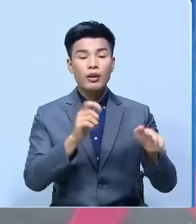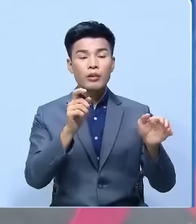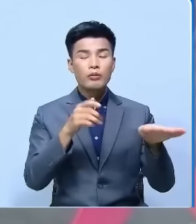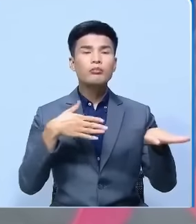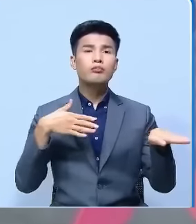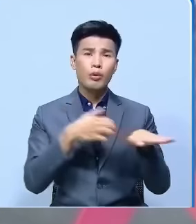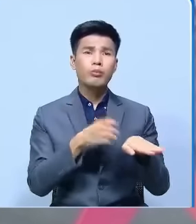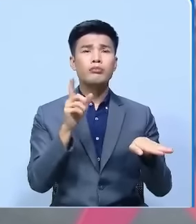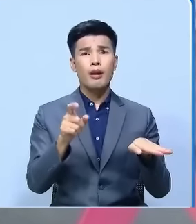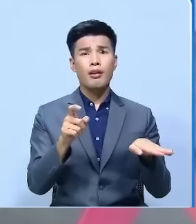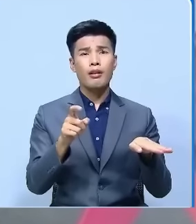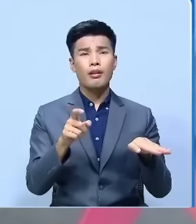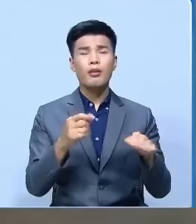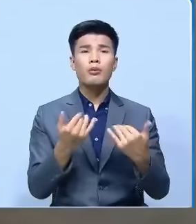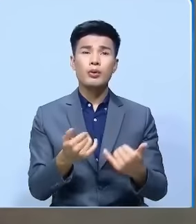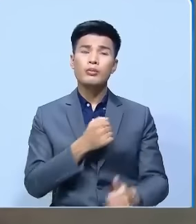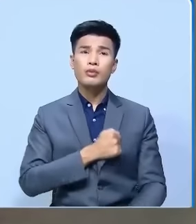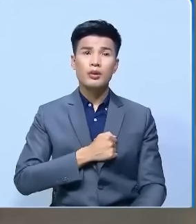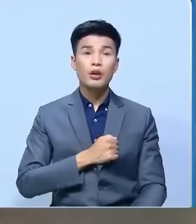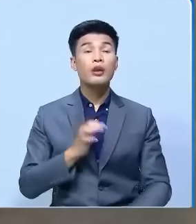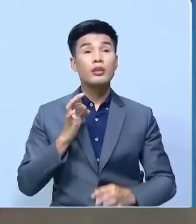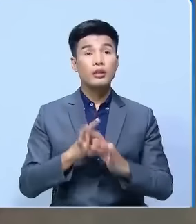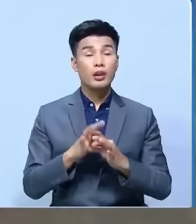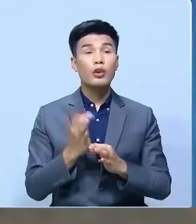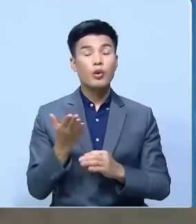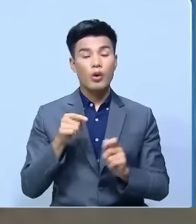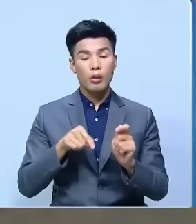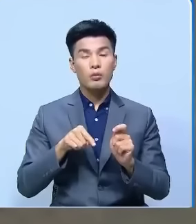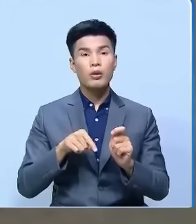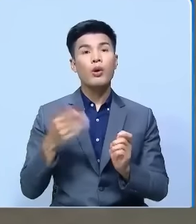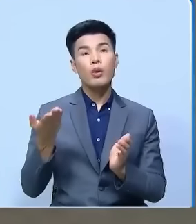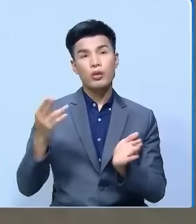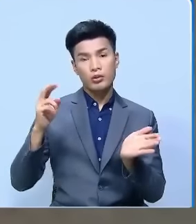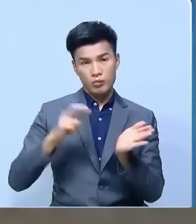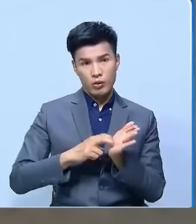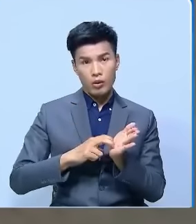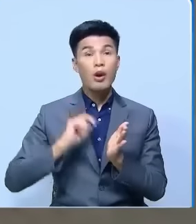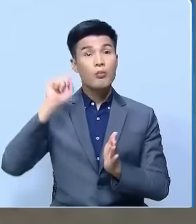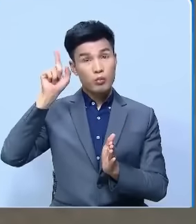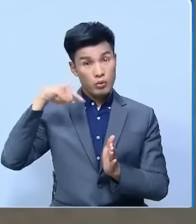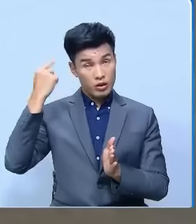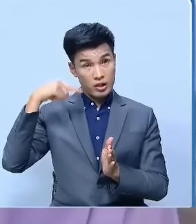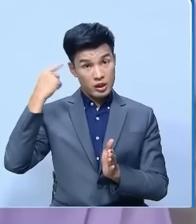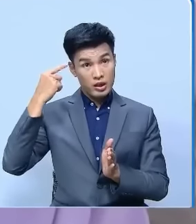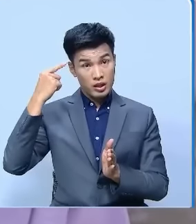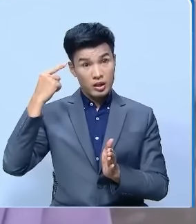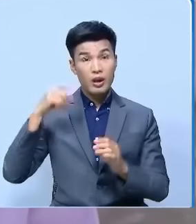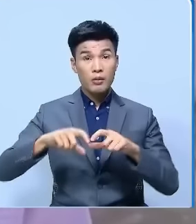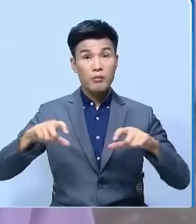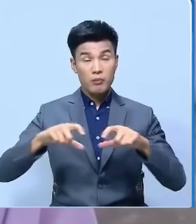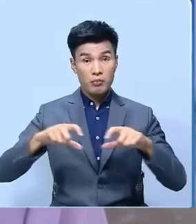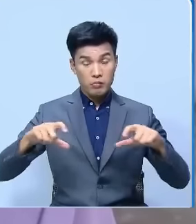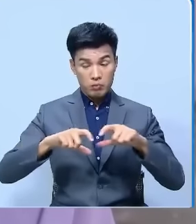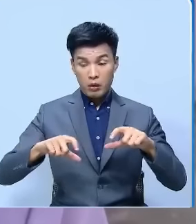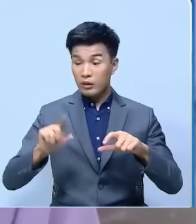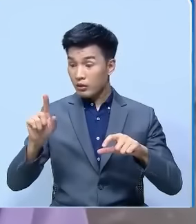เสียก่อนค่ะล่าสุดเห็นบอกว่าทางธนาคารขอให้ทางอำเภอออกหนังสือรับรองให้พรยานำบัตรอ่าใบ